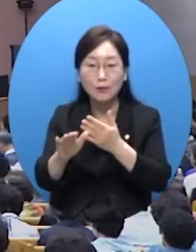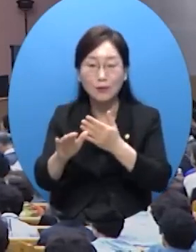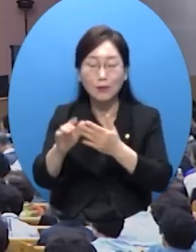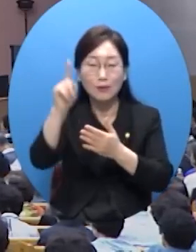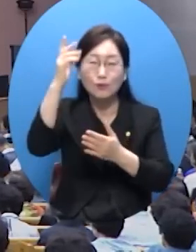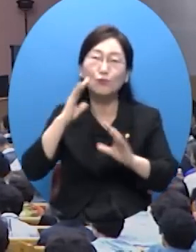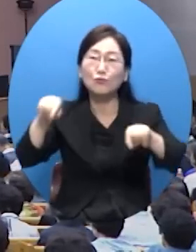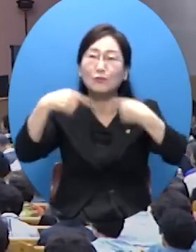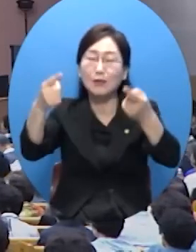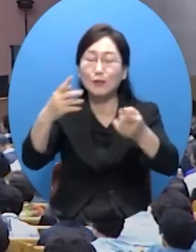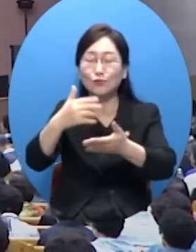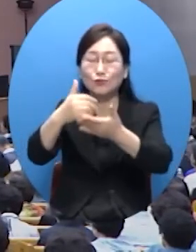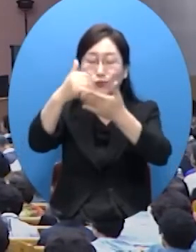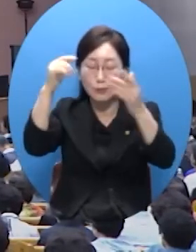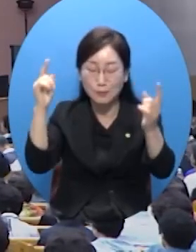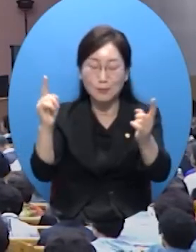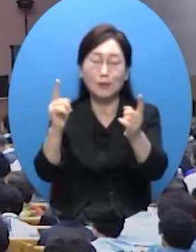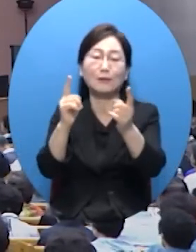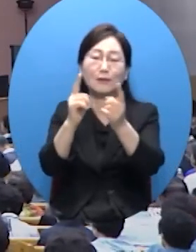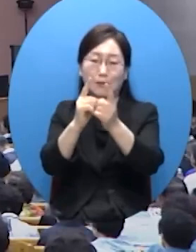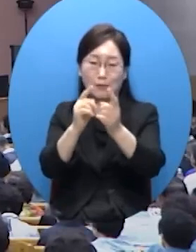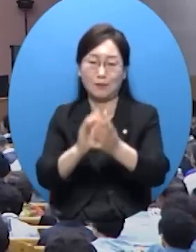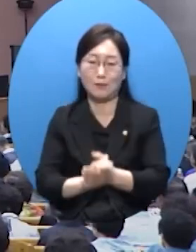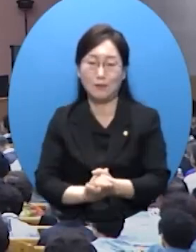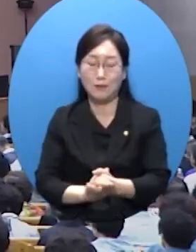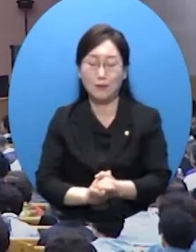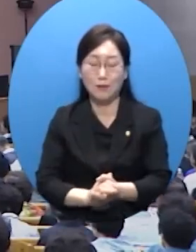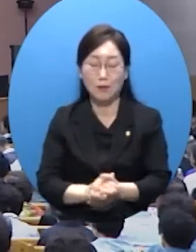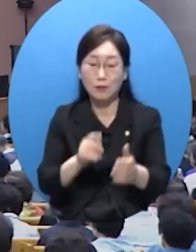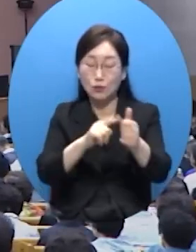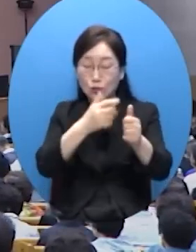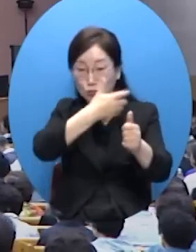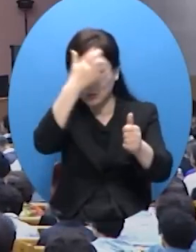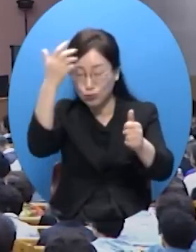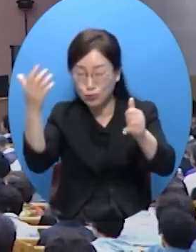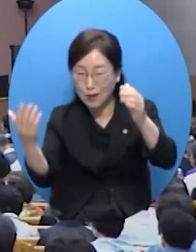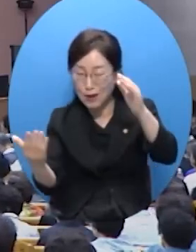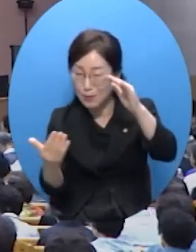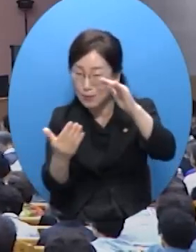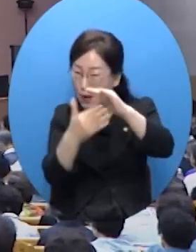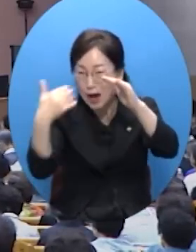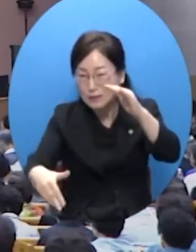천국에 가서 우리 주님의 품에 안겼습니다. 그런 꿈을 다 이루지 못하고 갔지만